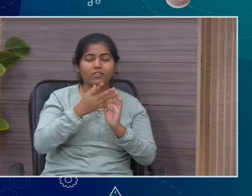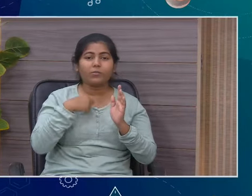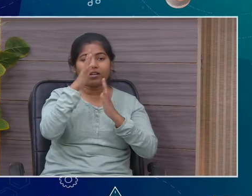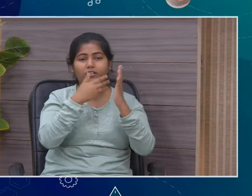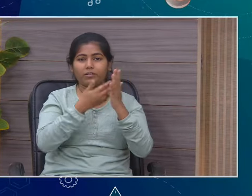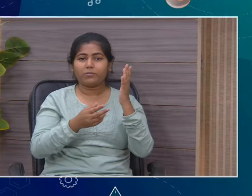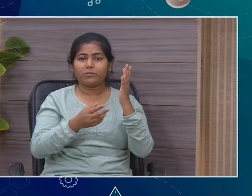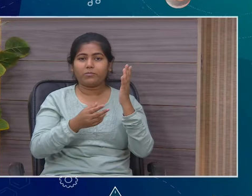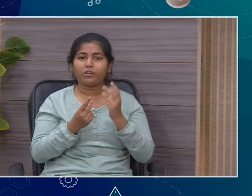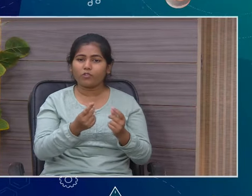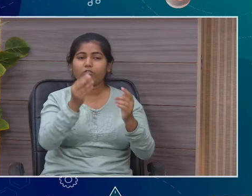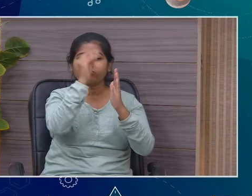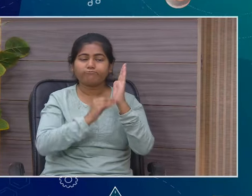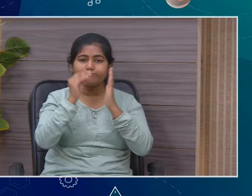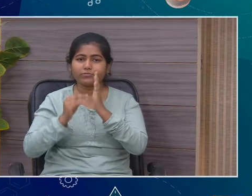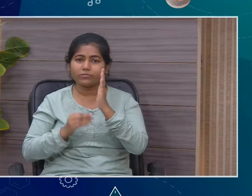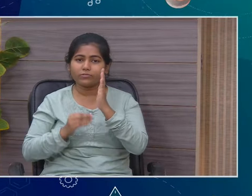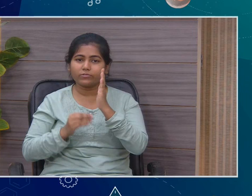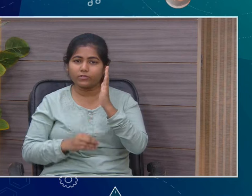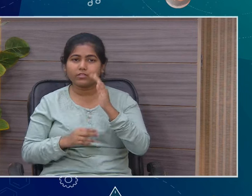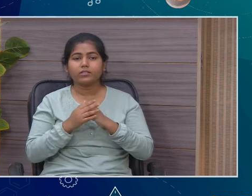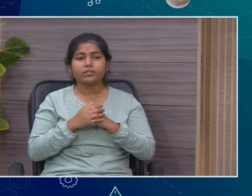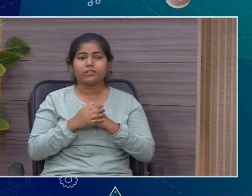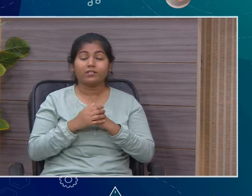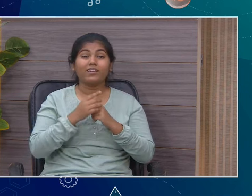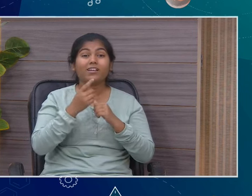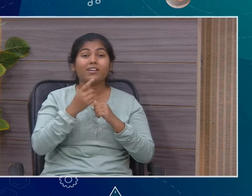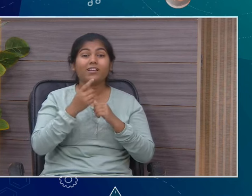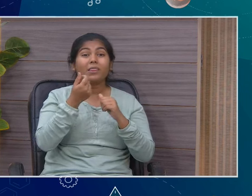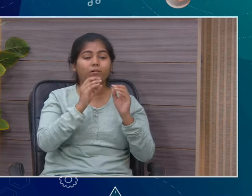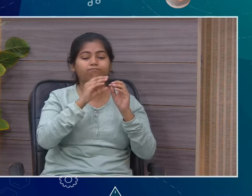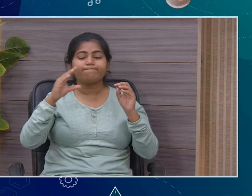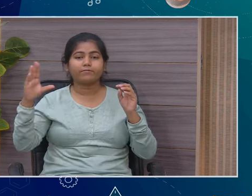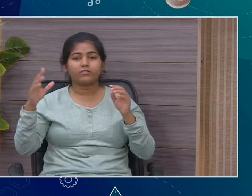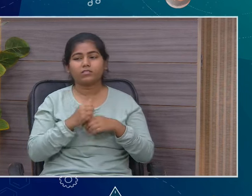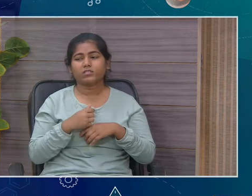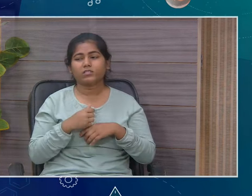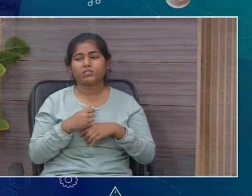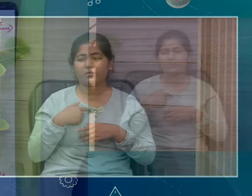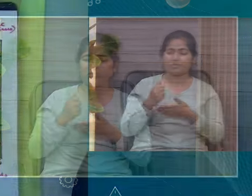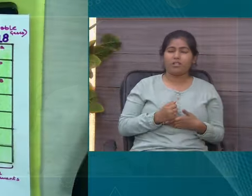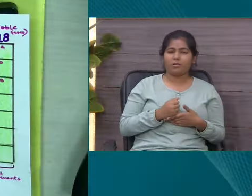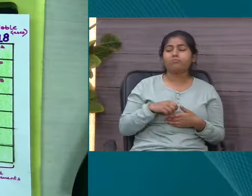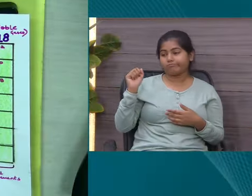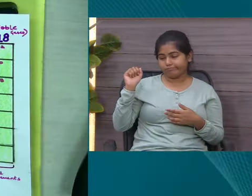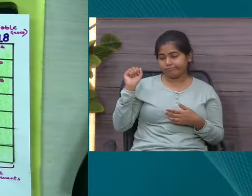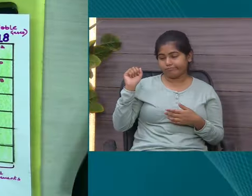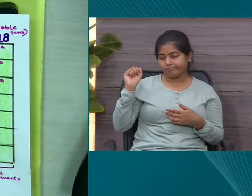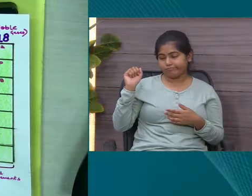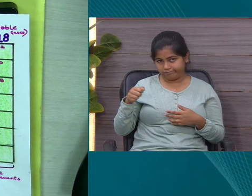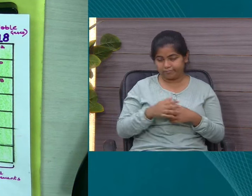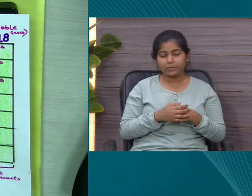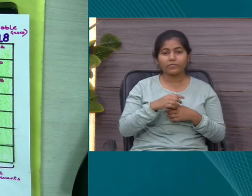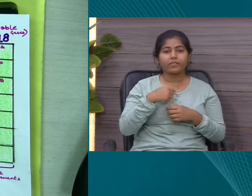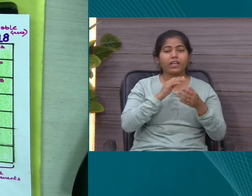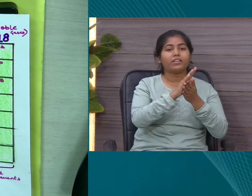पीरियोडिक टेबल में, आइए फटाफट से भर लेते हैं इंक्रीजिंग एटॉमिक नंबर के अकॉर्डिंगली. सर विल यू हेल्प मी, कुछ याद हुआ आपको? यस प्लीज.